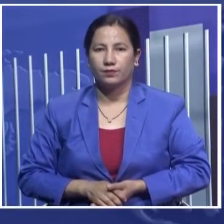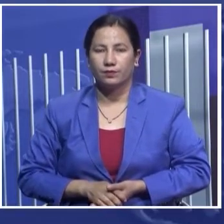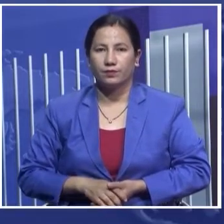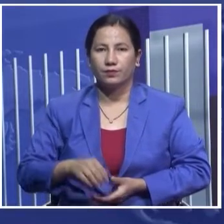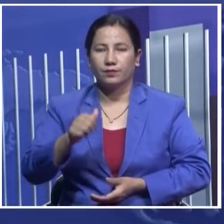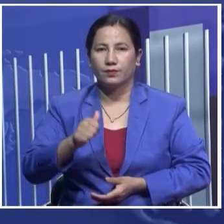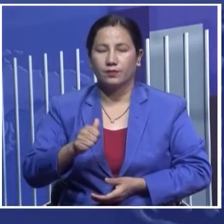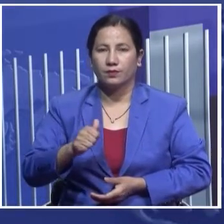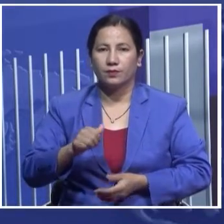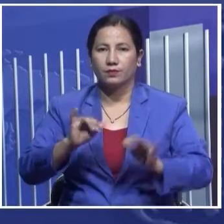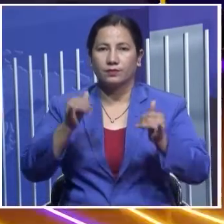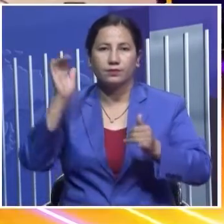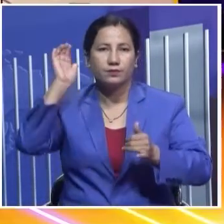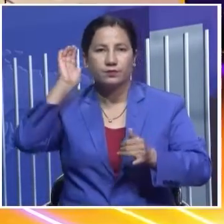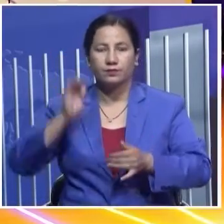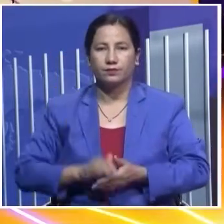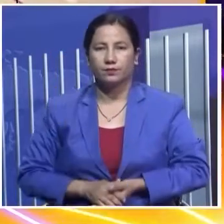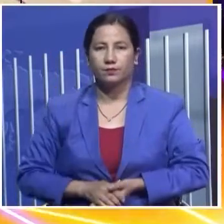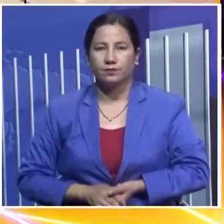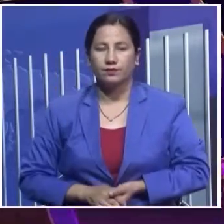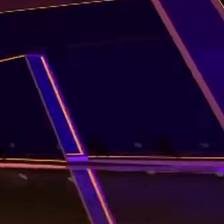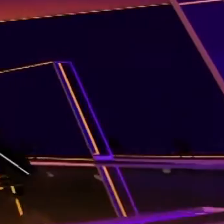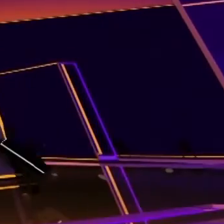अब खेलकुद समाचार।